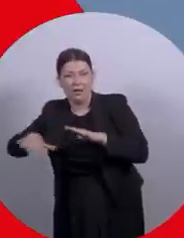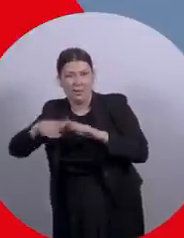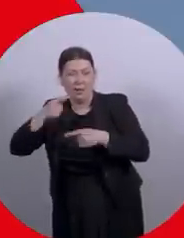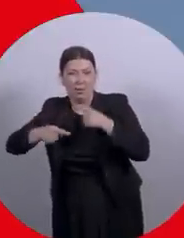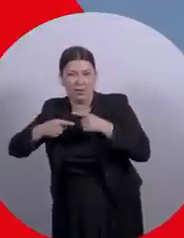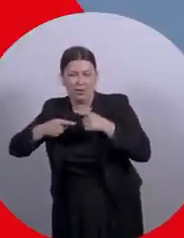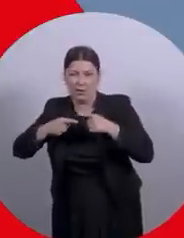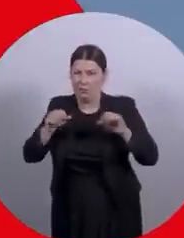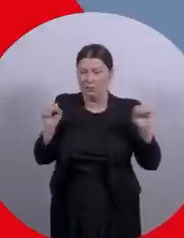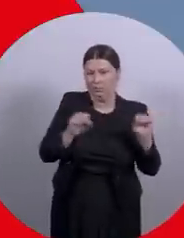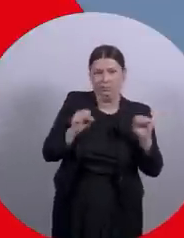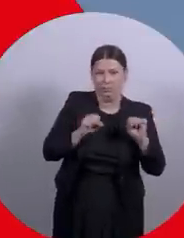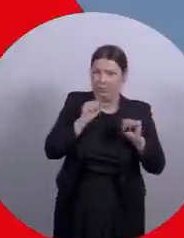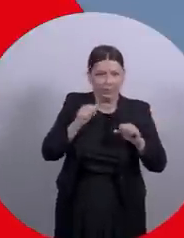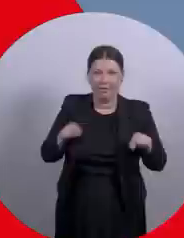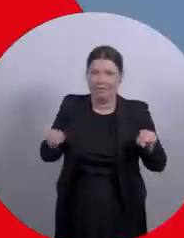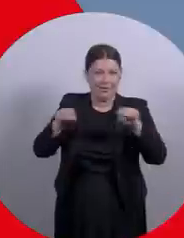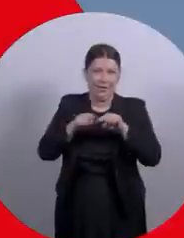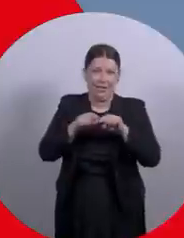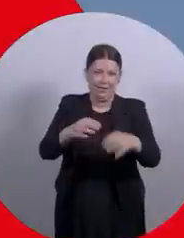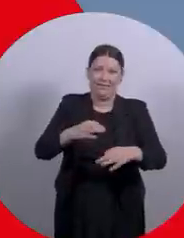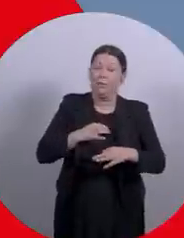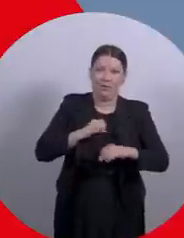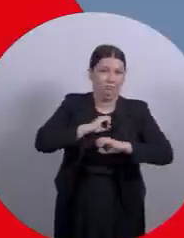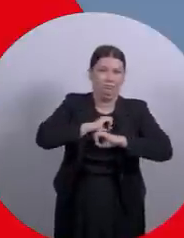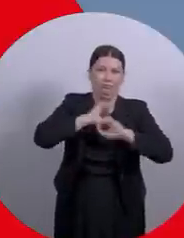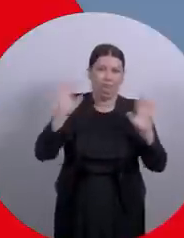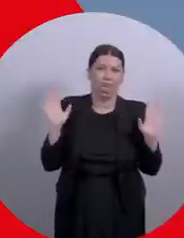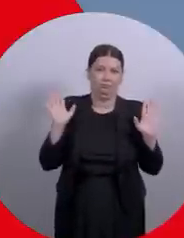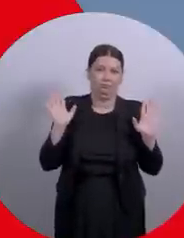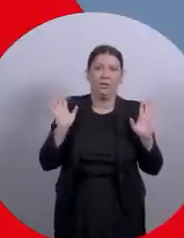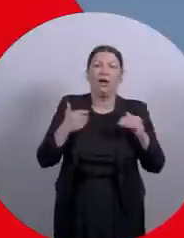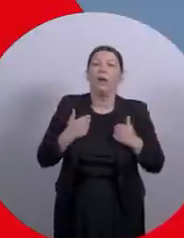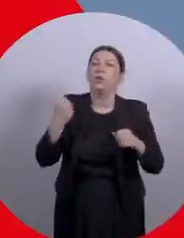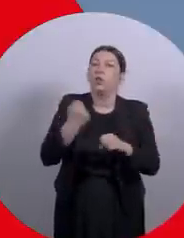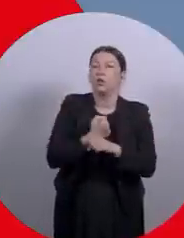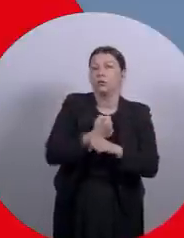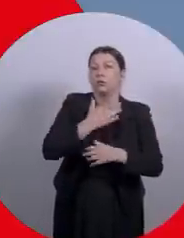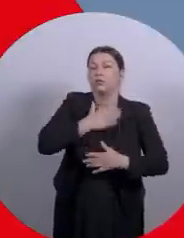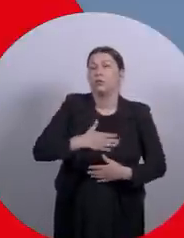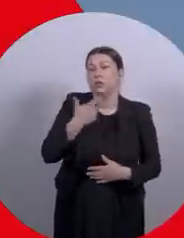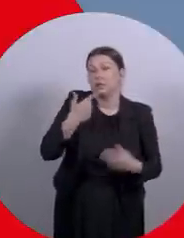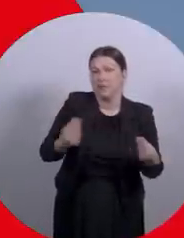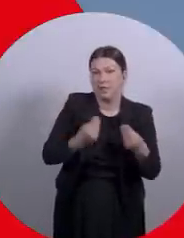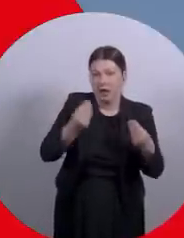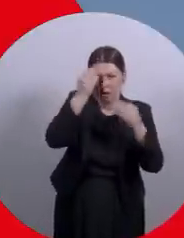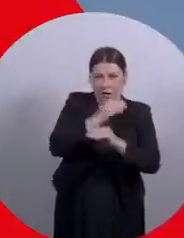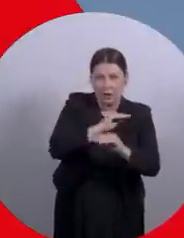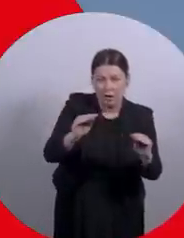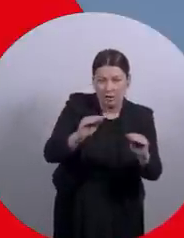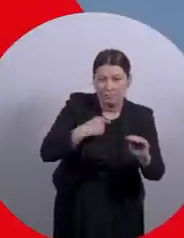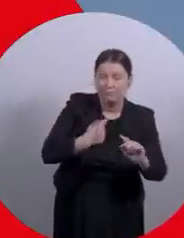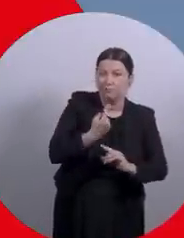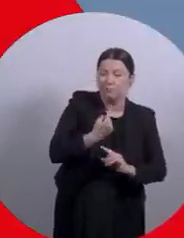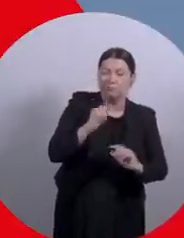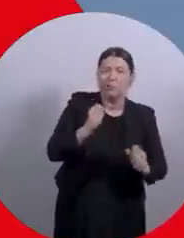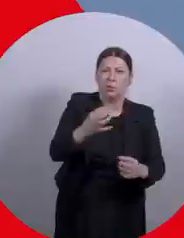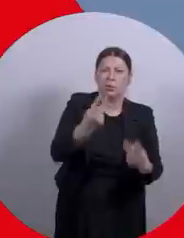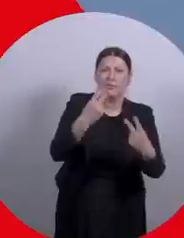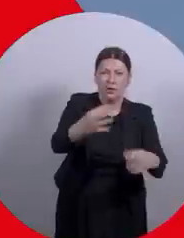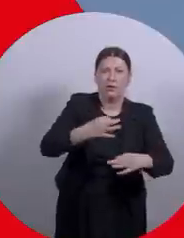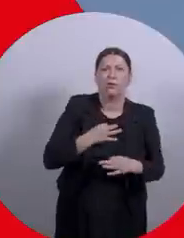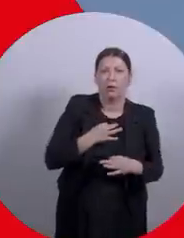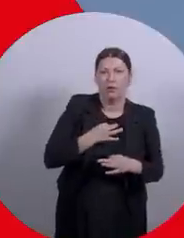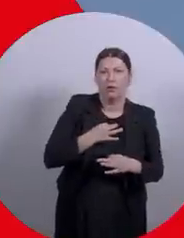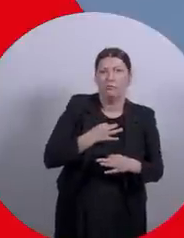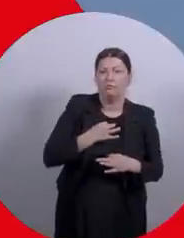es vollkommen klar ich möchte aber zwei Dinge auch an dieser Stelle erwähnen eine die es mir ganz besonders wichtig und die habe ich auch